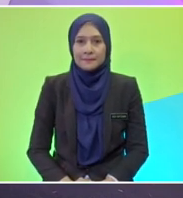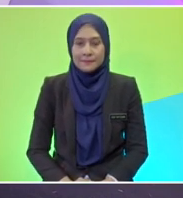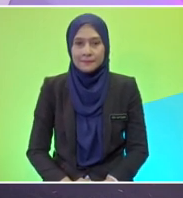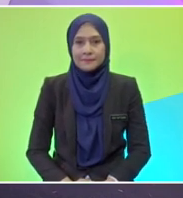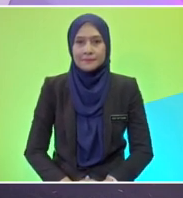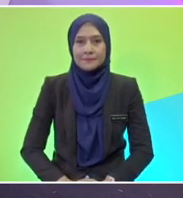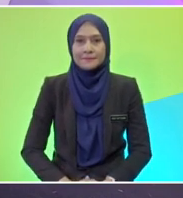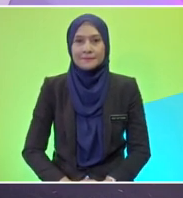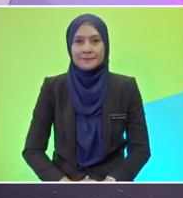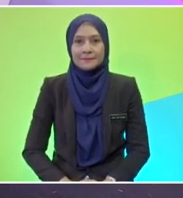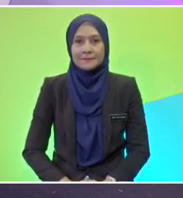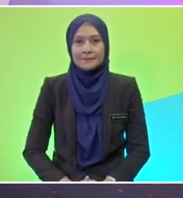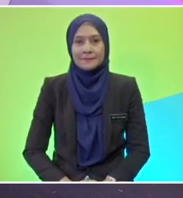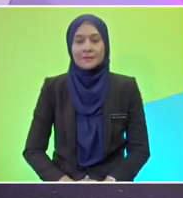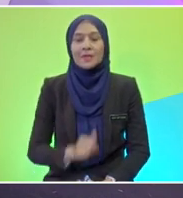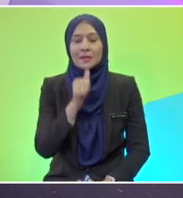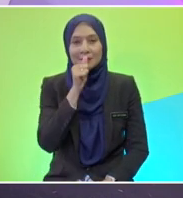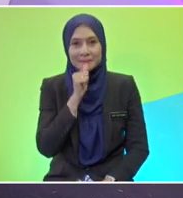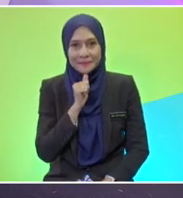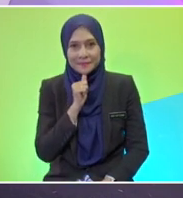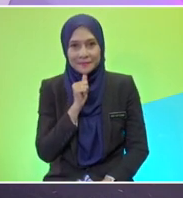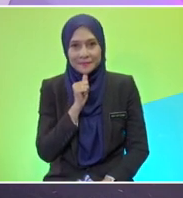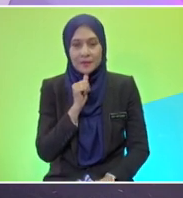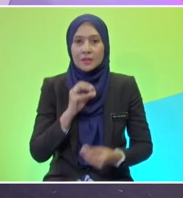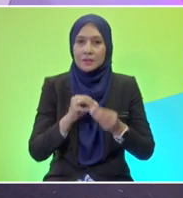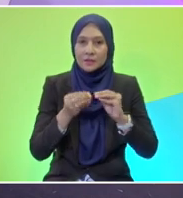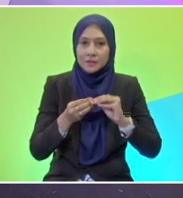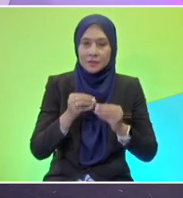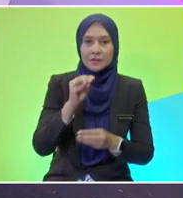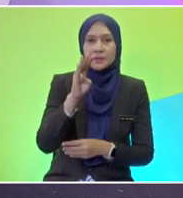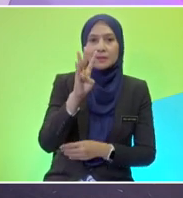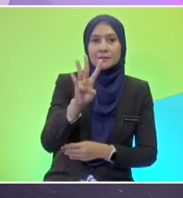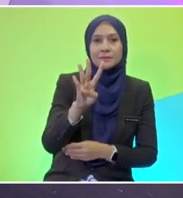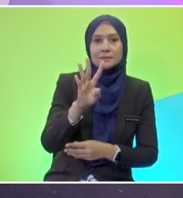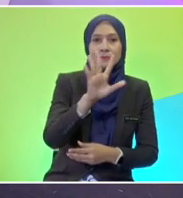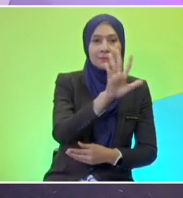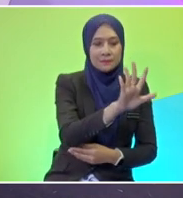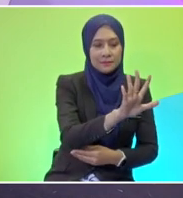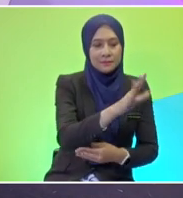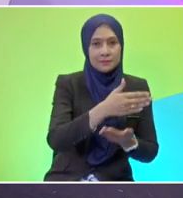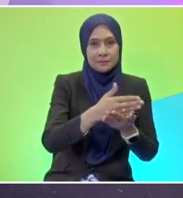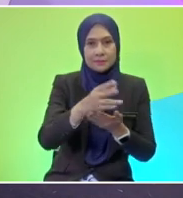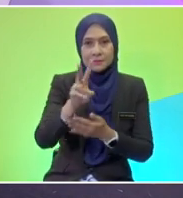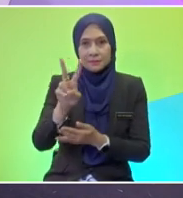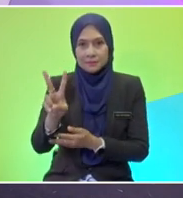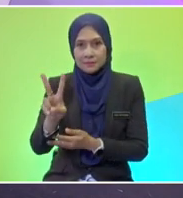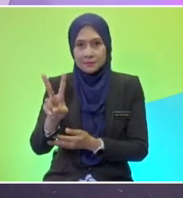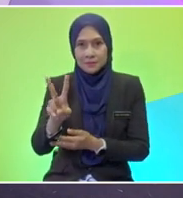lagi. Jangan kira. Kena sabar. Ya. Jadi nombor 4, 5 tolak 2. Okey, letak kat nombor